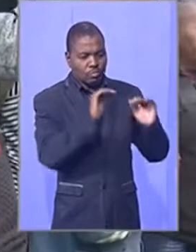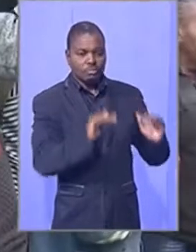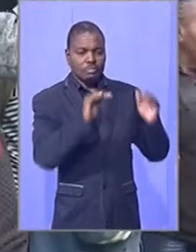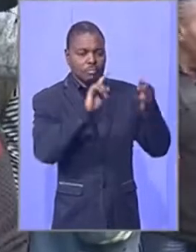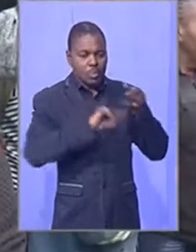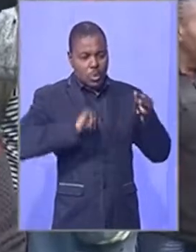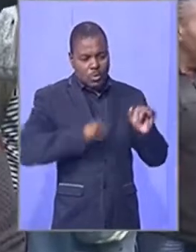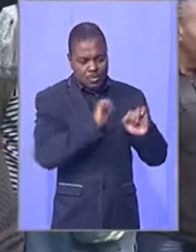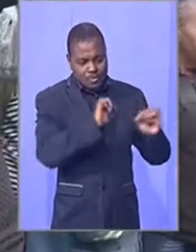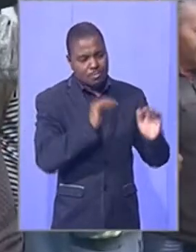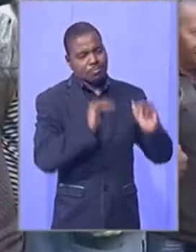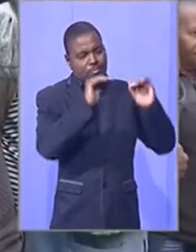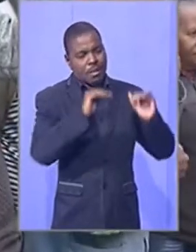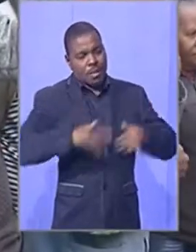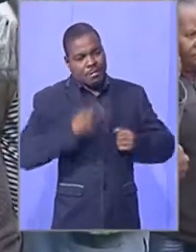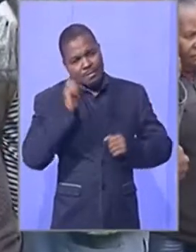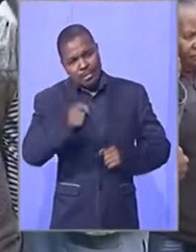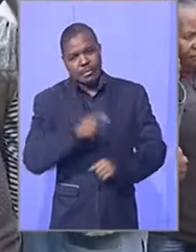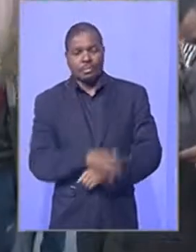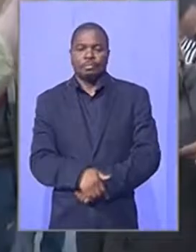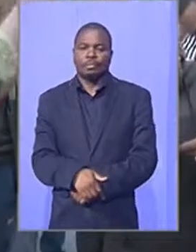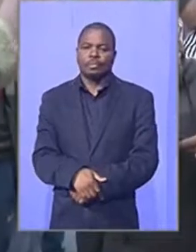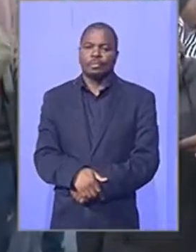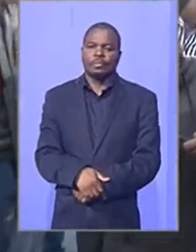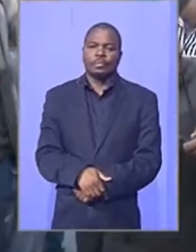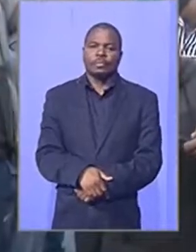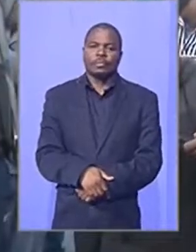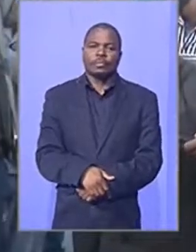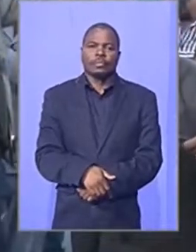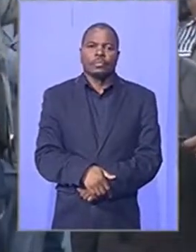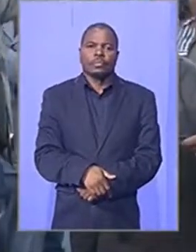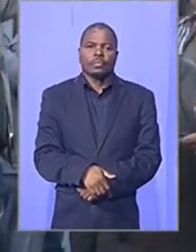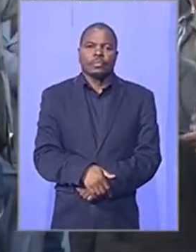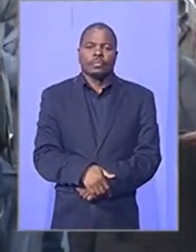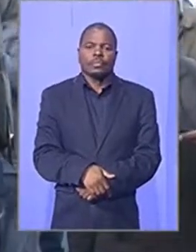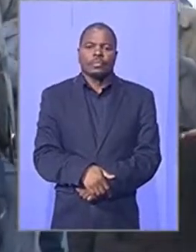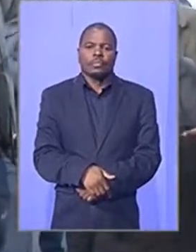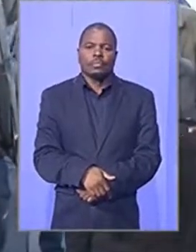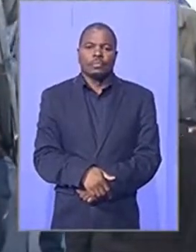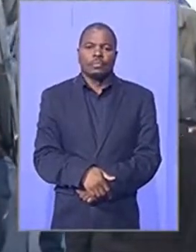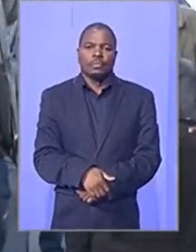basadi. Konelo le Gopolwa. Ditaba tsa SABC, Bloemfontein.